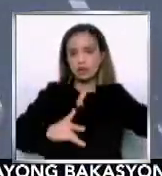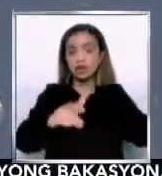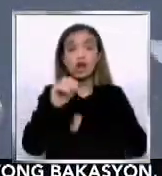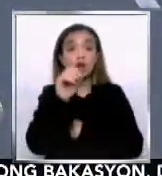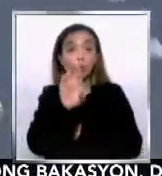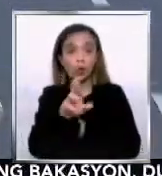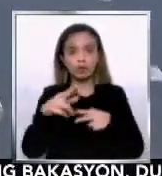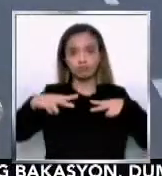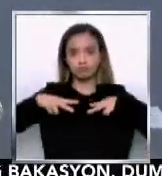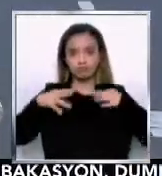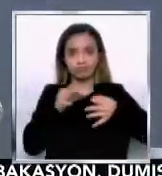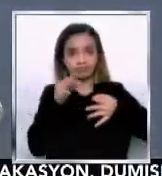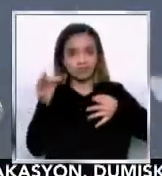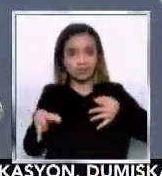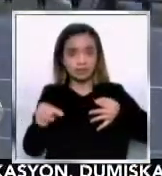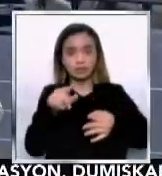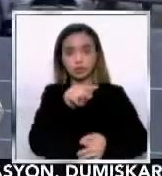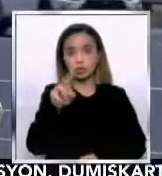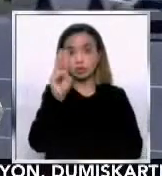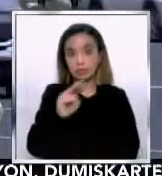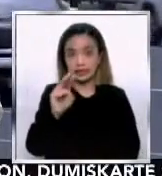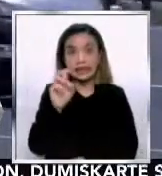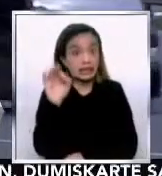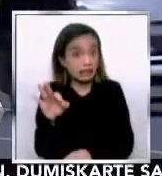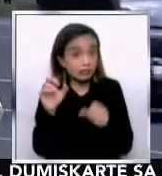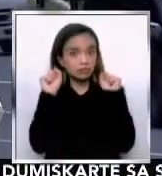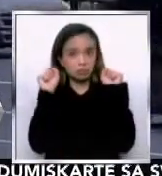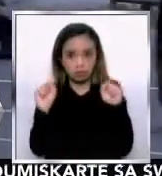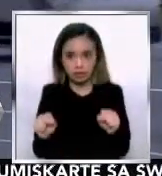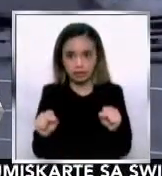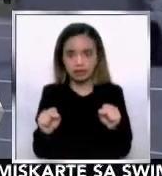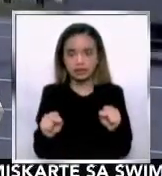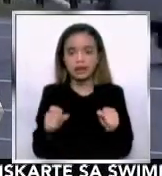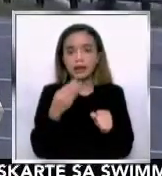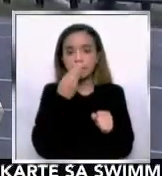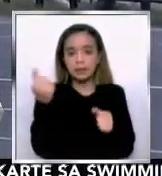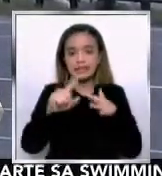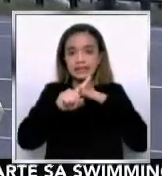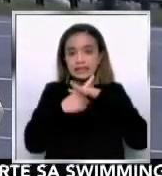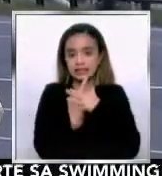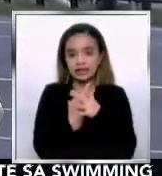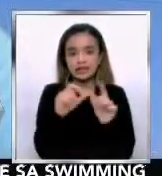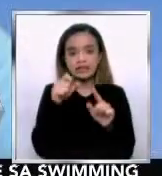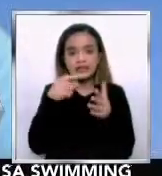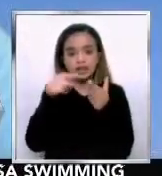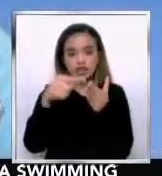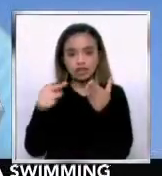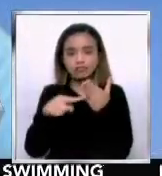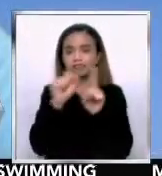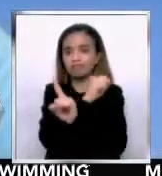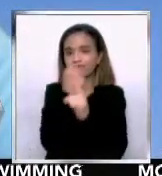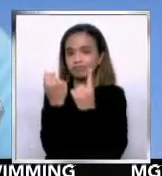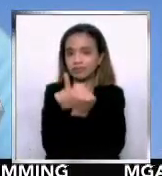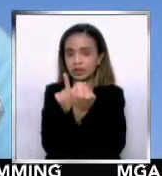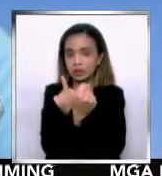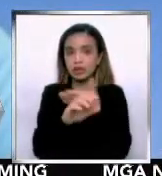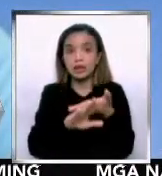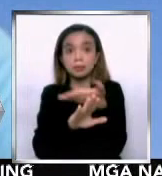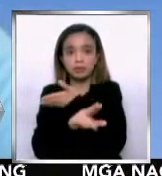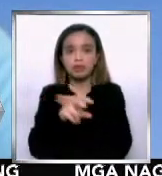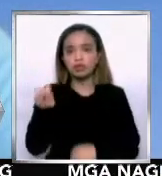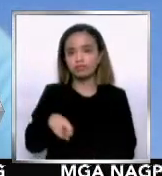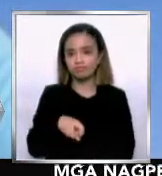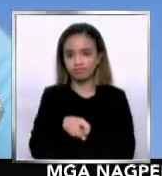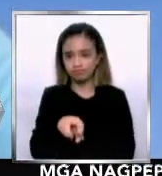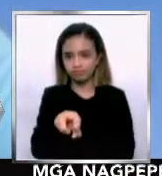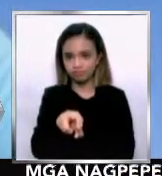bakasyon hanggang Lunes, kung kaya pa. I-check din muna ang sitwasyon ng trapiko bago bumiyahe. Yung